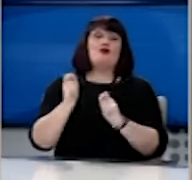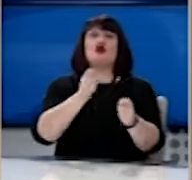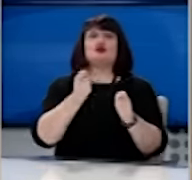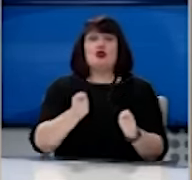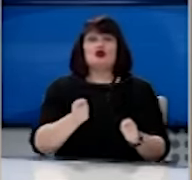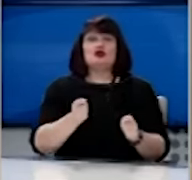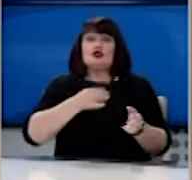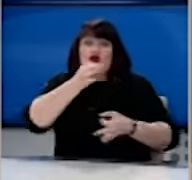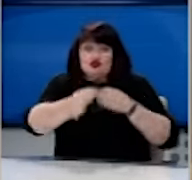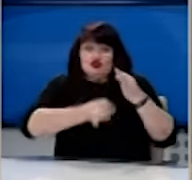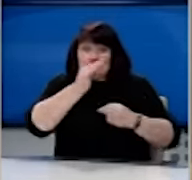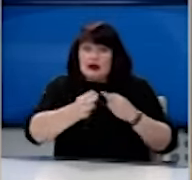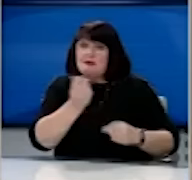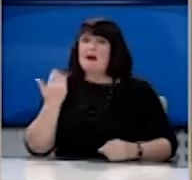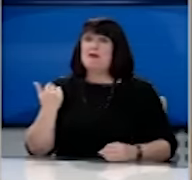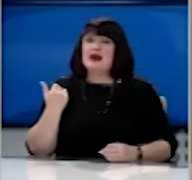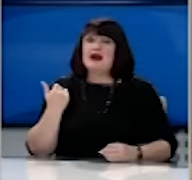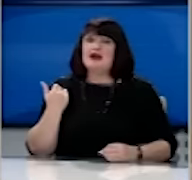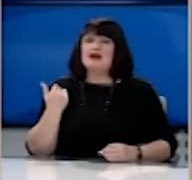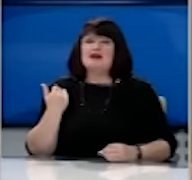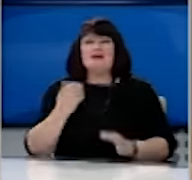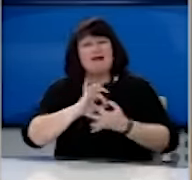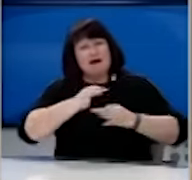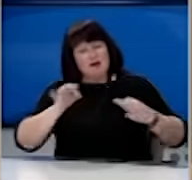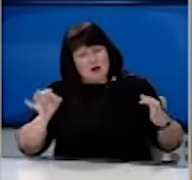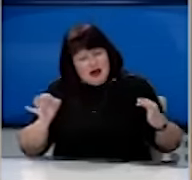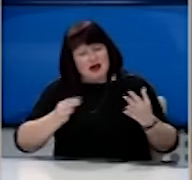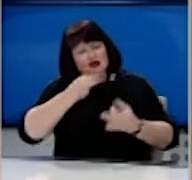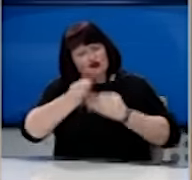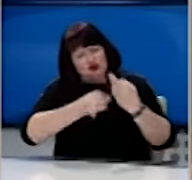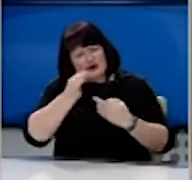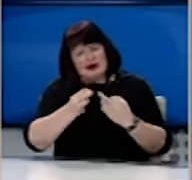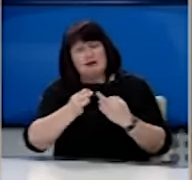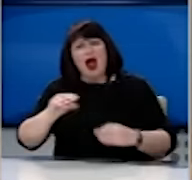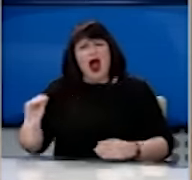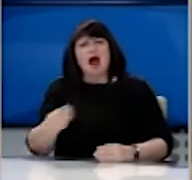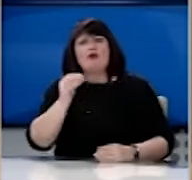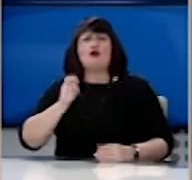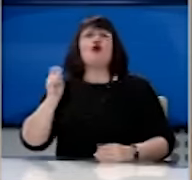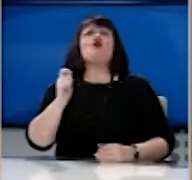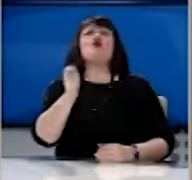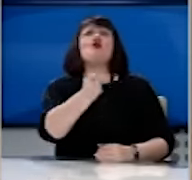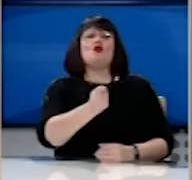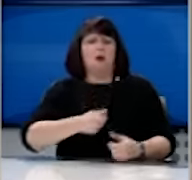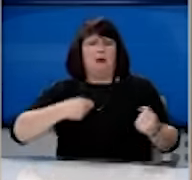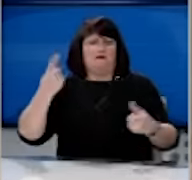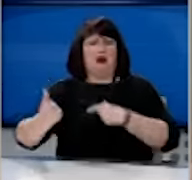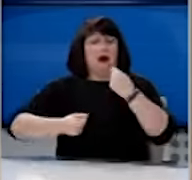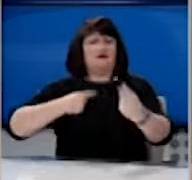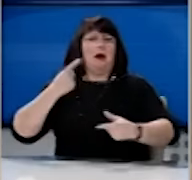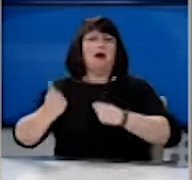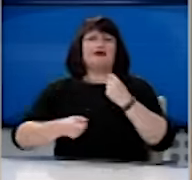Σας περιέγραψα μόλις πριν με πολύ μεγάλη λεπτομέρεια που τα δίνετε αφιδώς αυτά τα λεφτά και